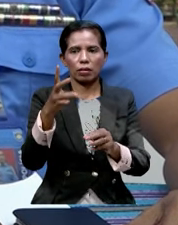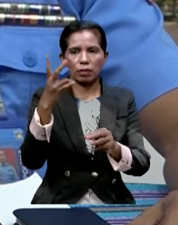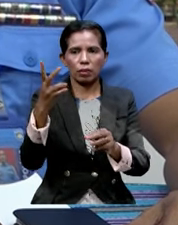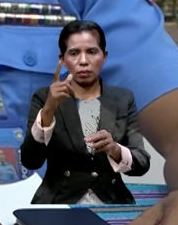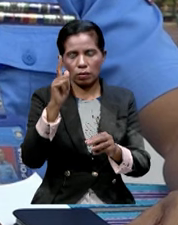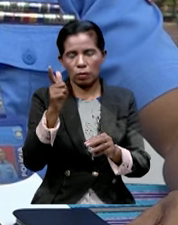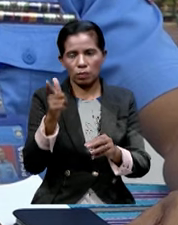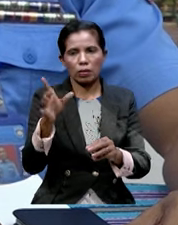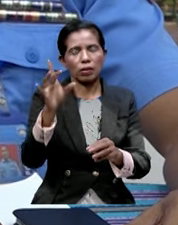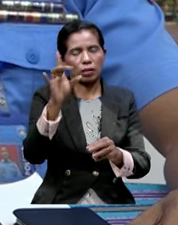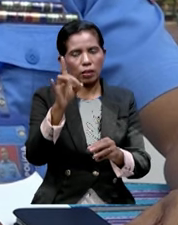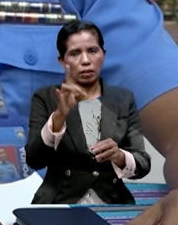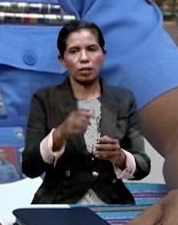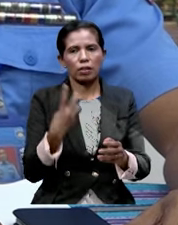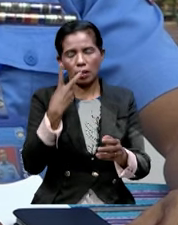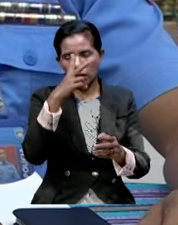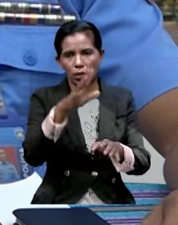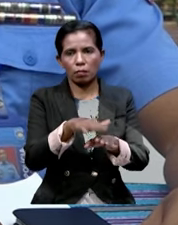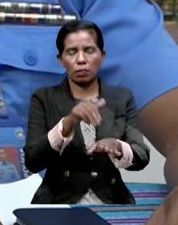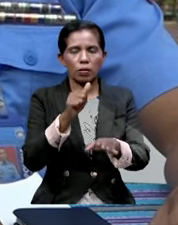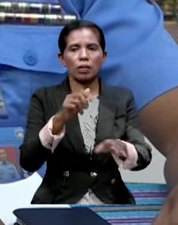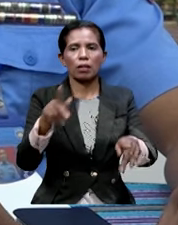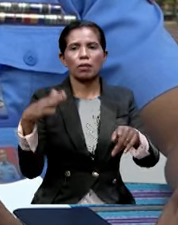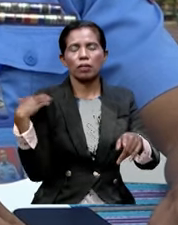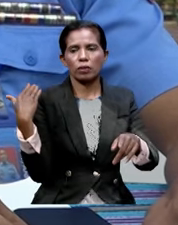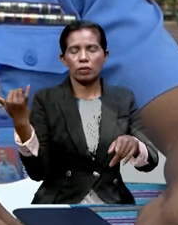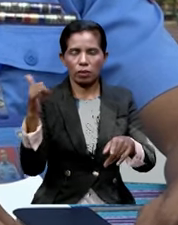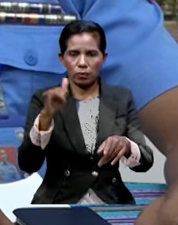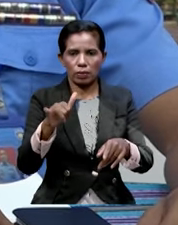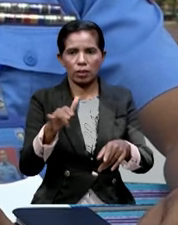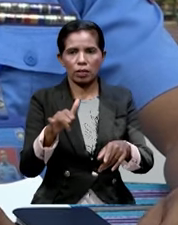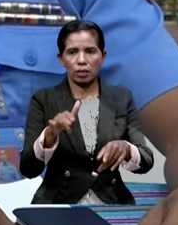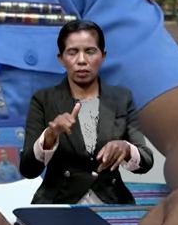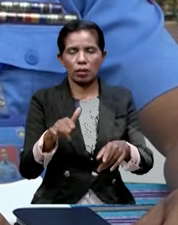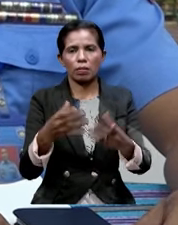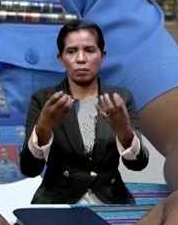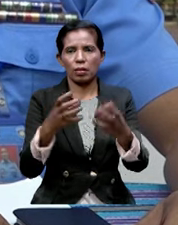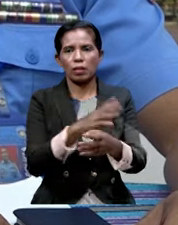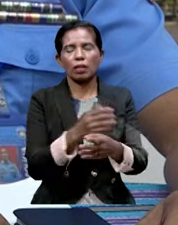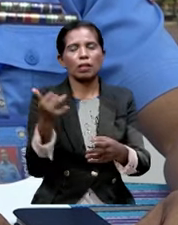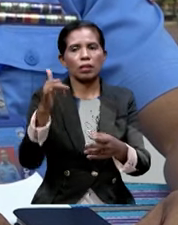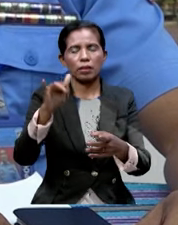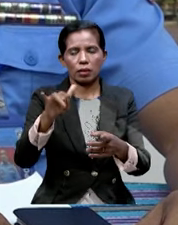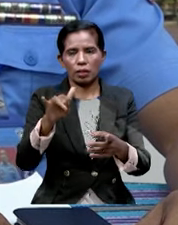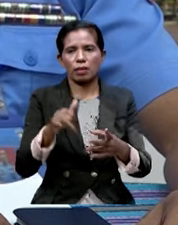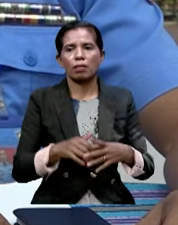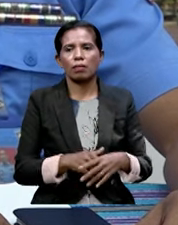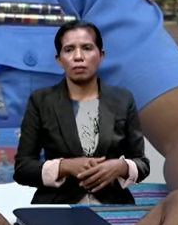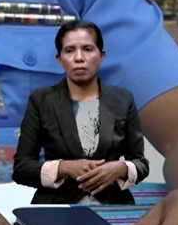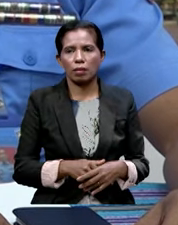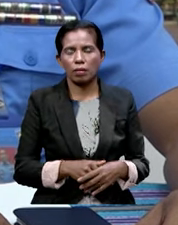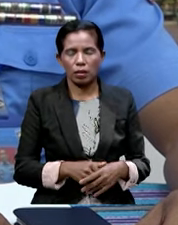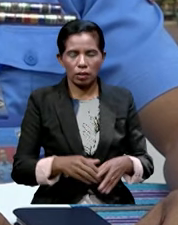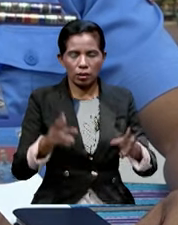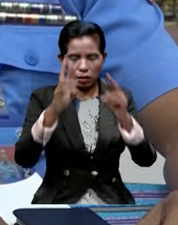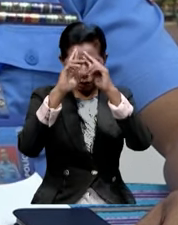dit. Mabai ta rekruta ma zoben de demais sira ni ya be maturidade